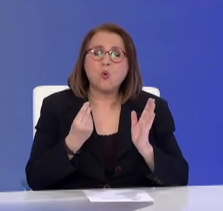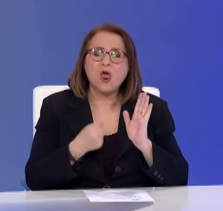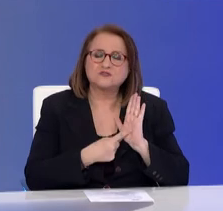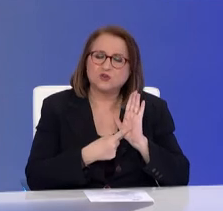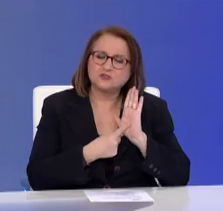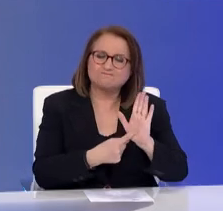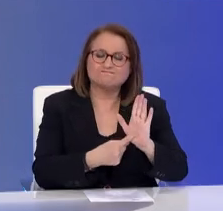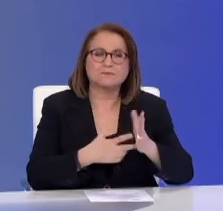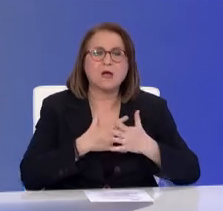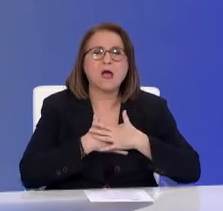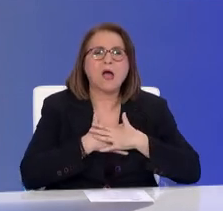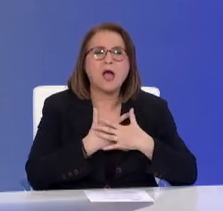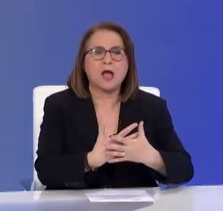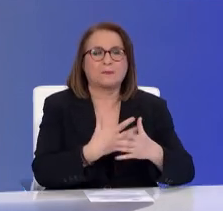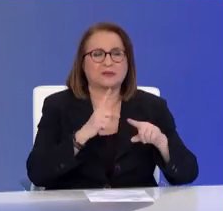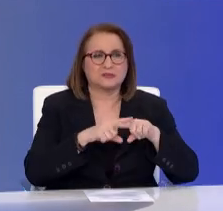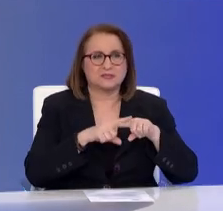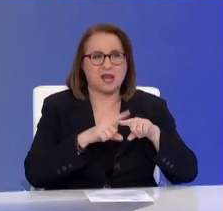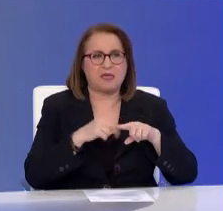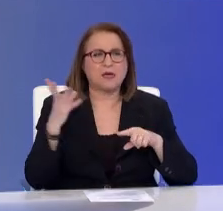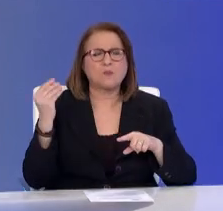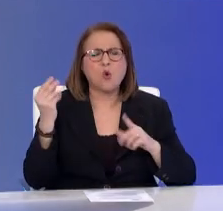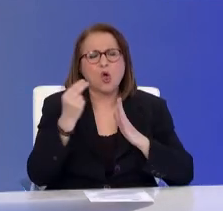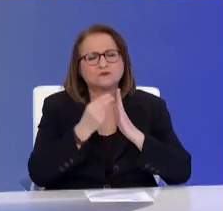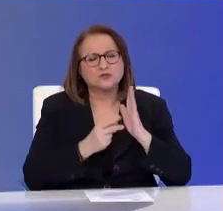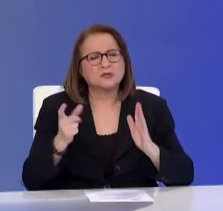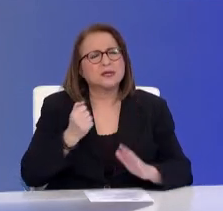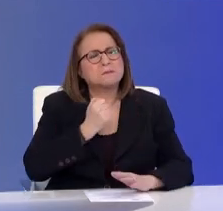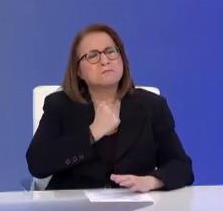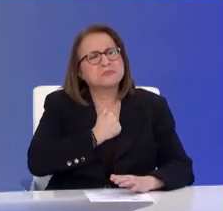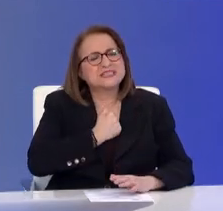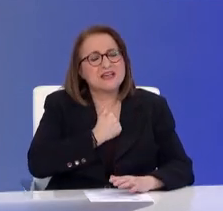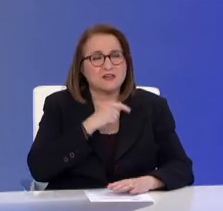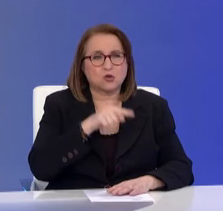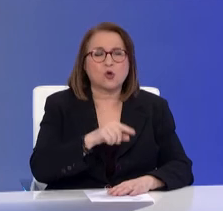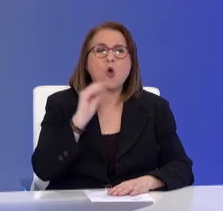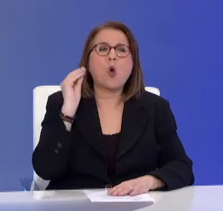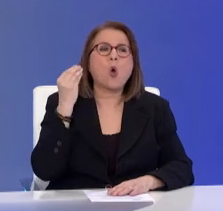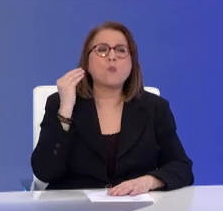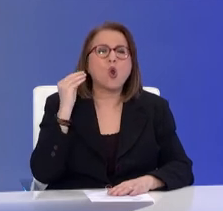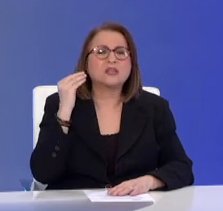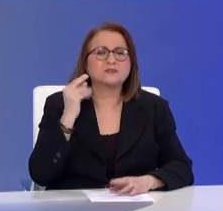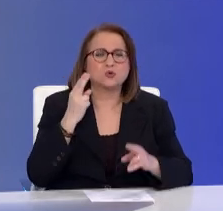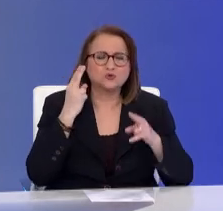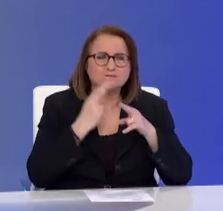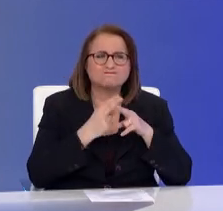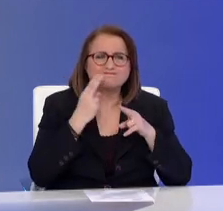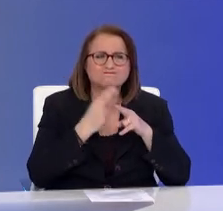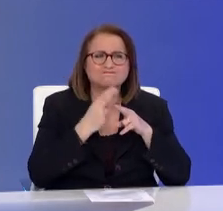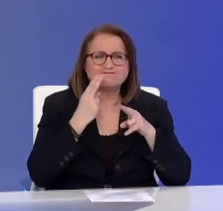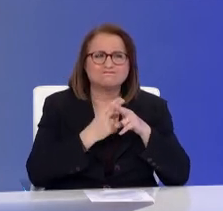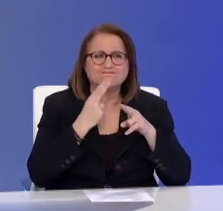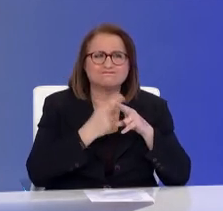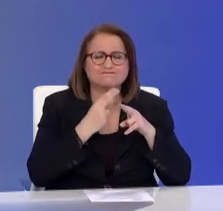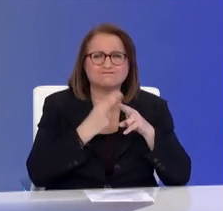Ελλάδα, αλλά και την πίστη του ότι ο πολιτισμός είναι μια